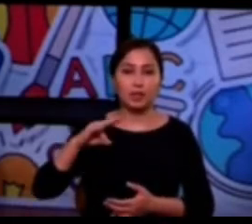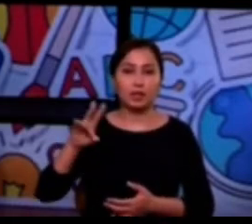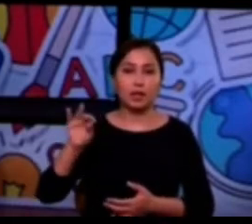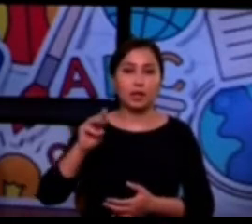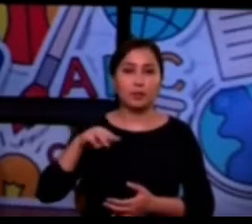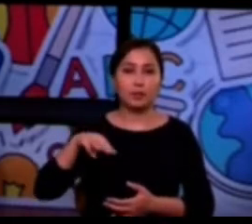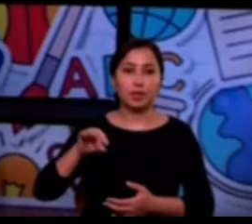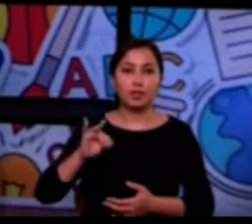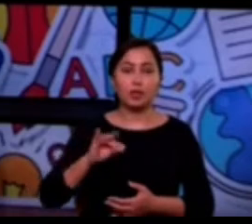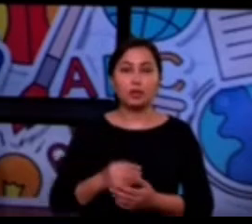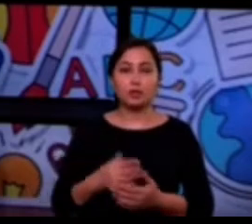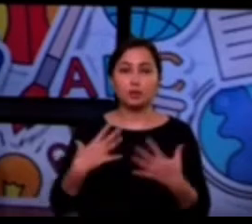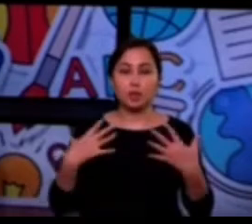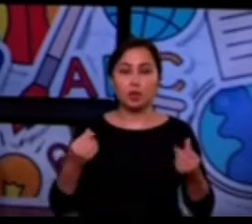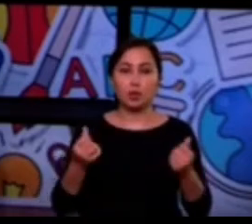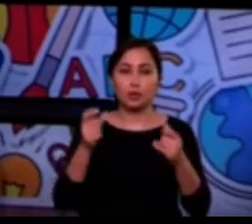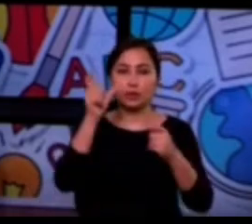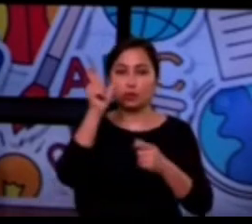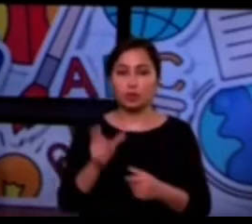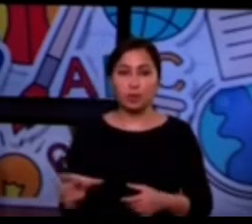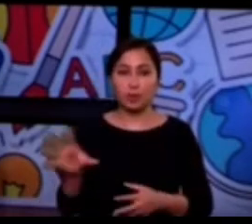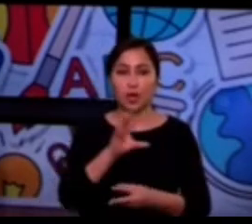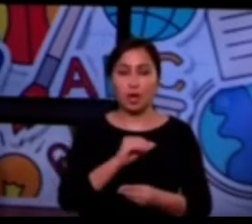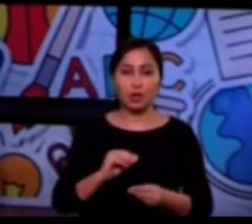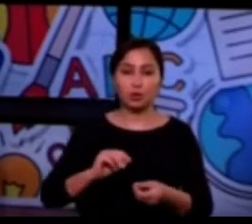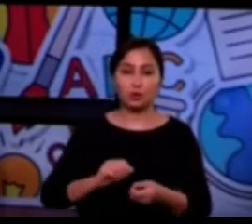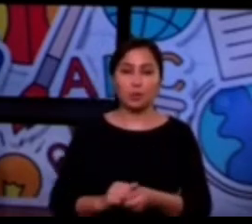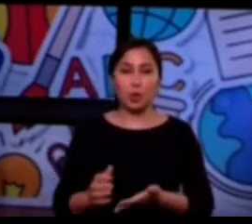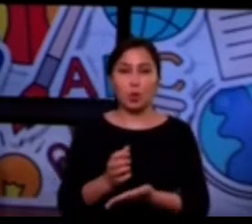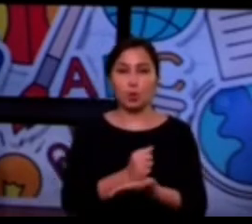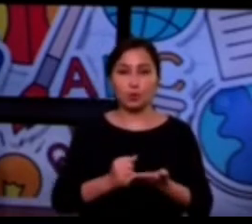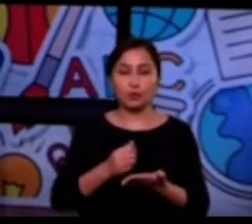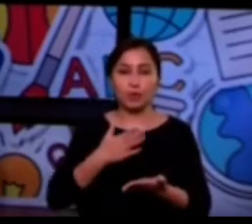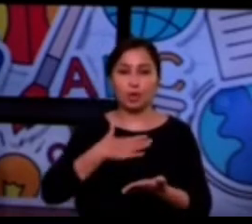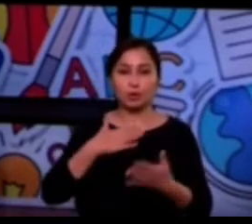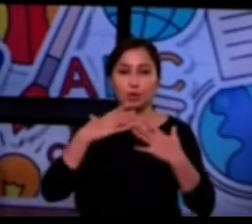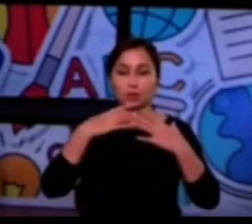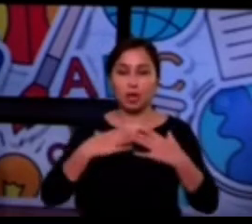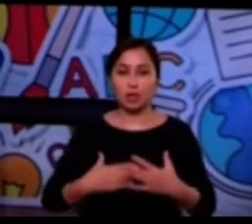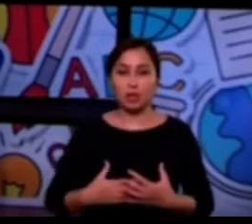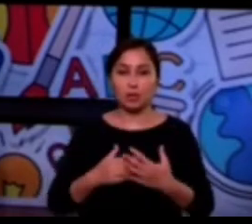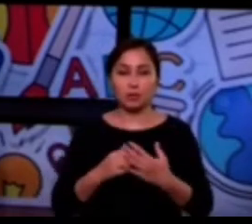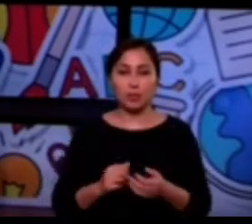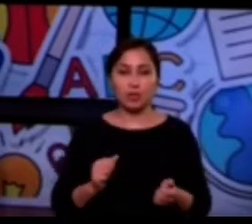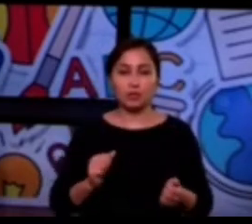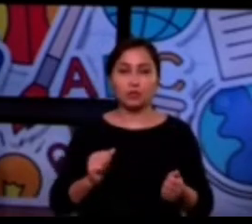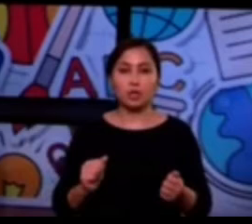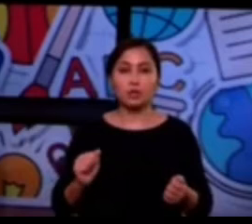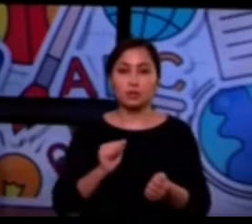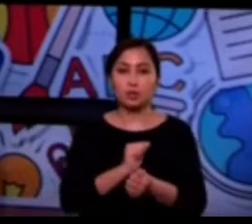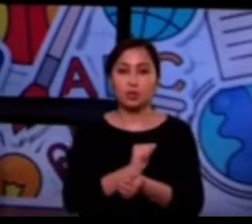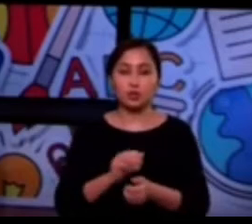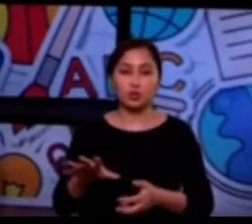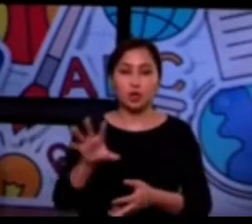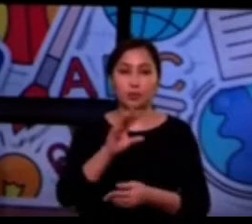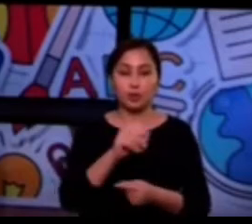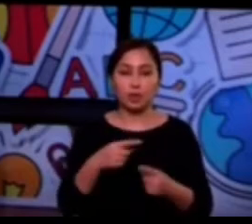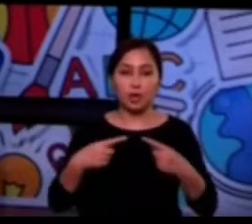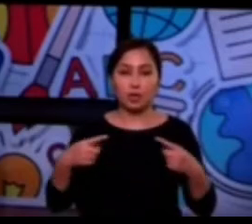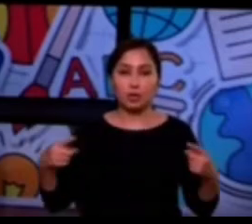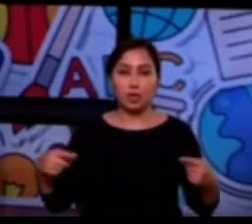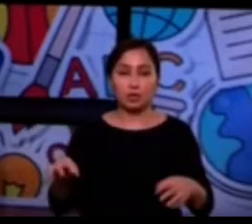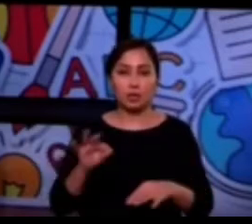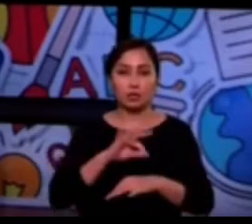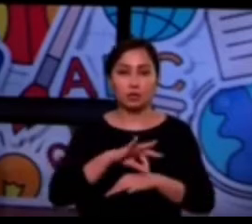для здоровья человека. Они укрепляют наш организм и защищают его от